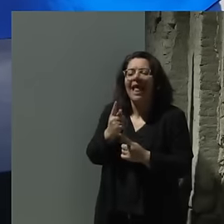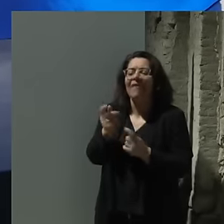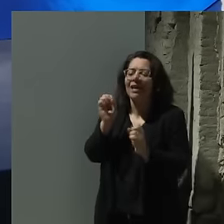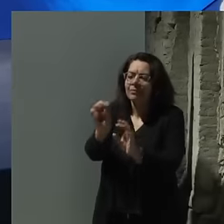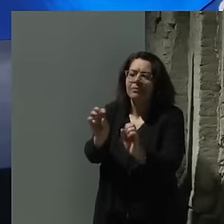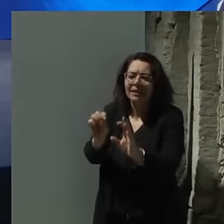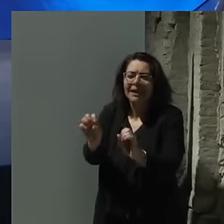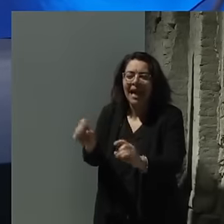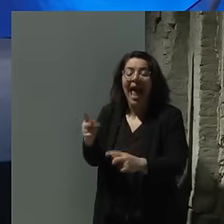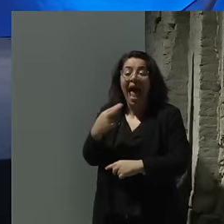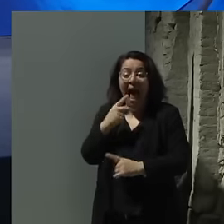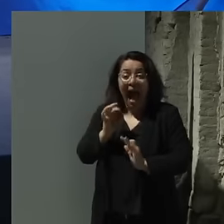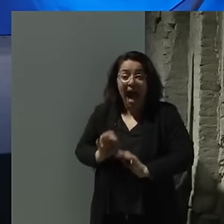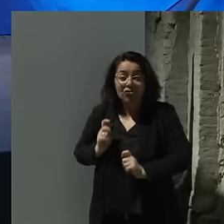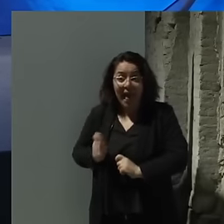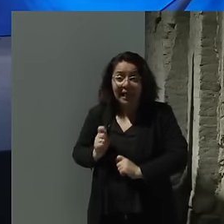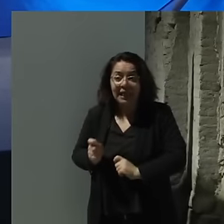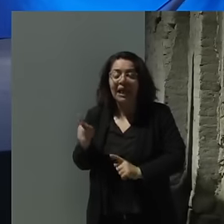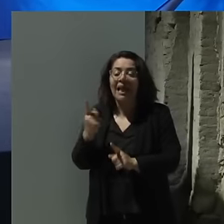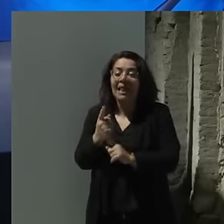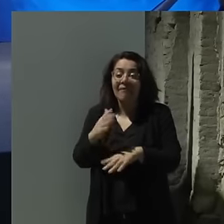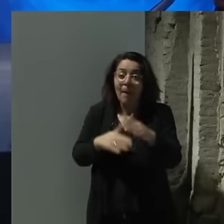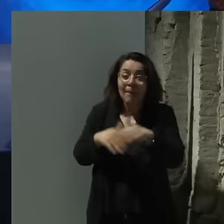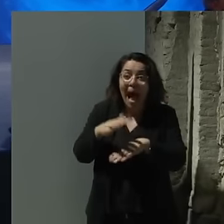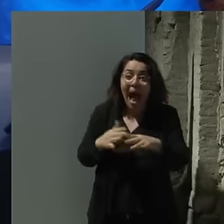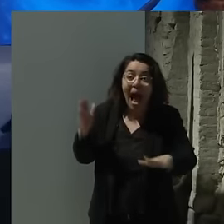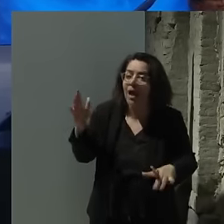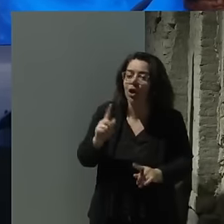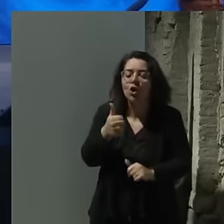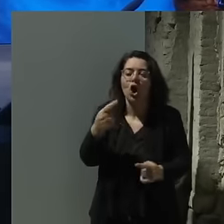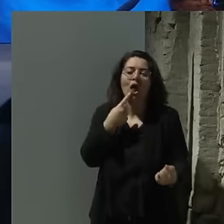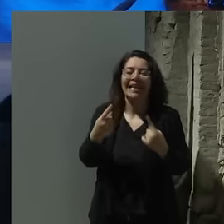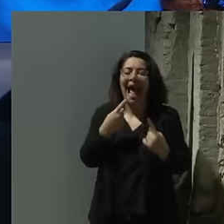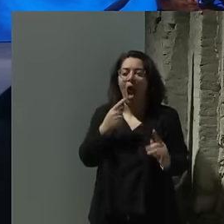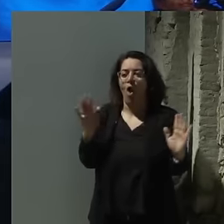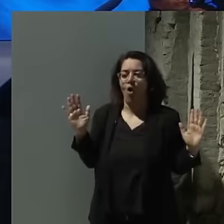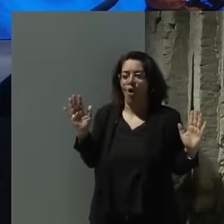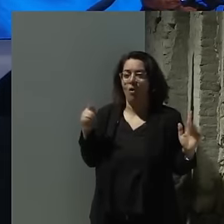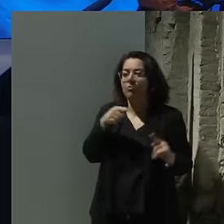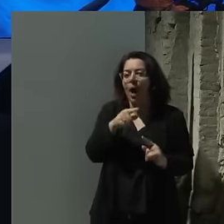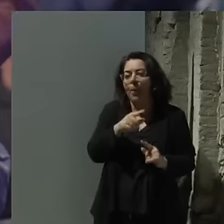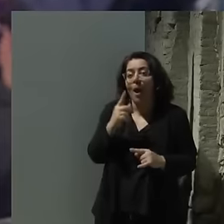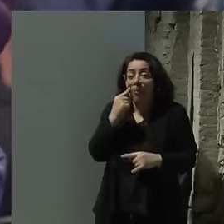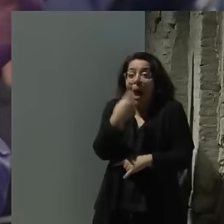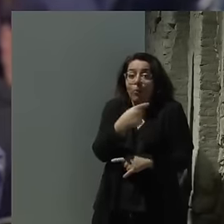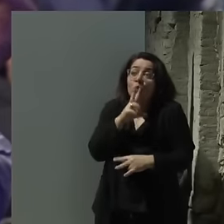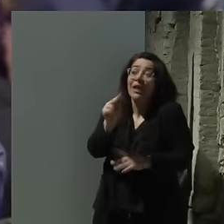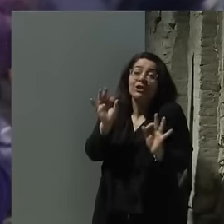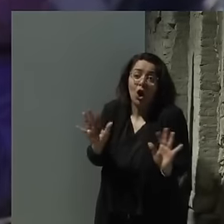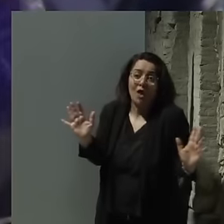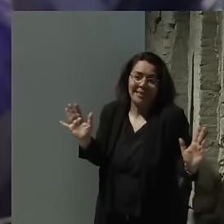usare le mani ma il dialogo. Questo era il padre di Giorgio Bazzega. Oscar,